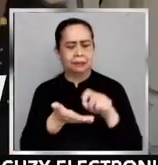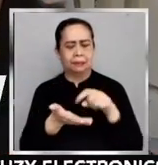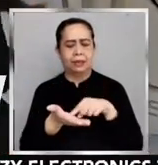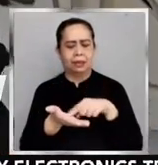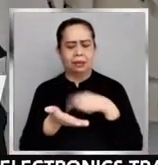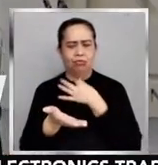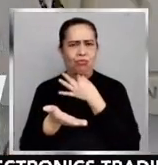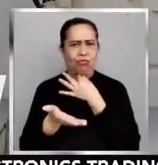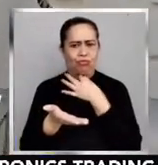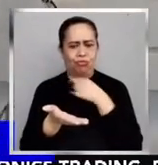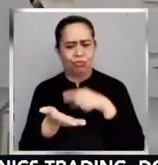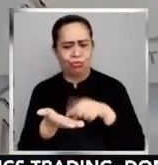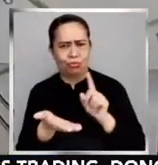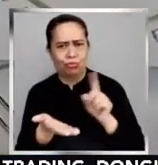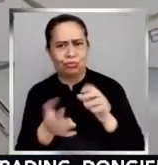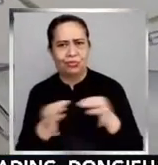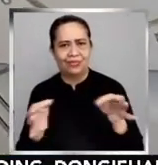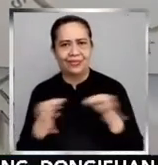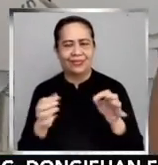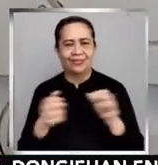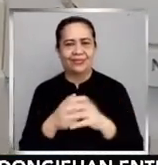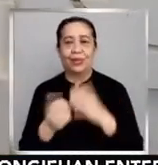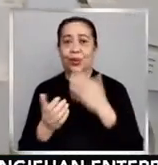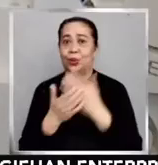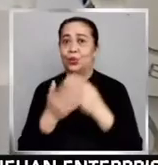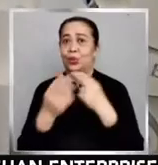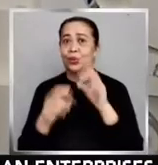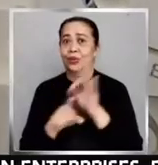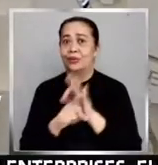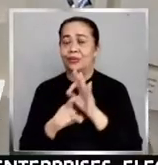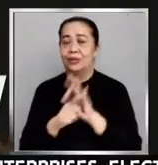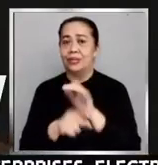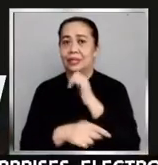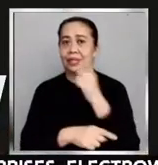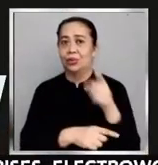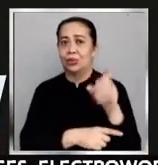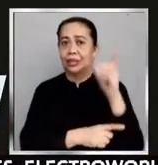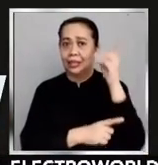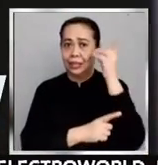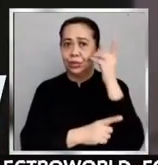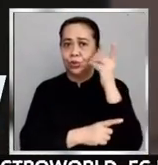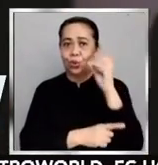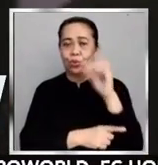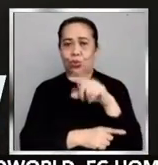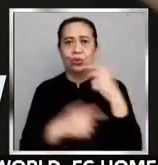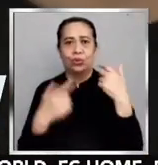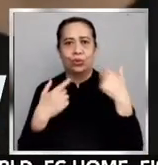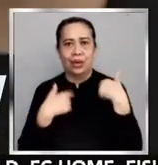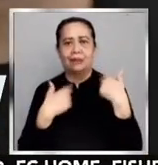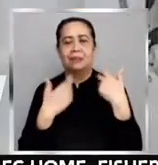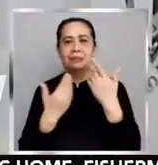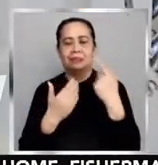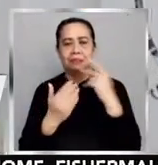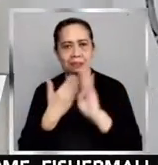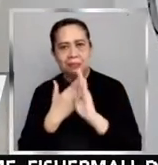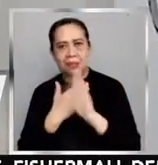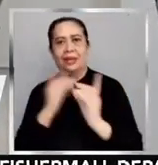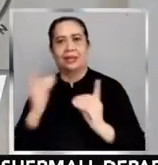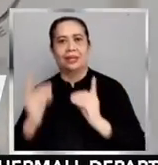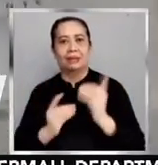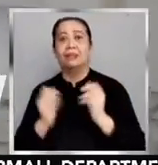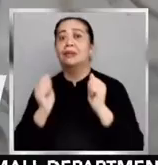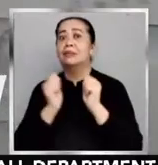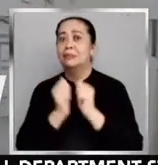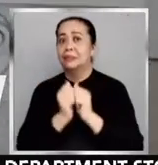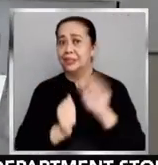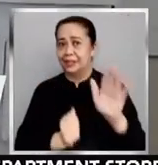kami. Good news pa sa fans dahil hindi lang si Dong ang may proyekto at magbabalik drama, kundi pati na rin ang misis